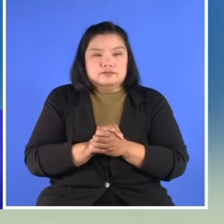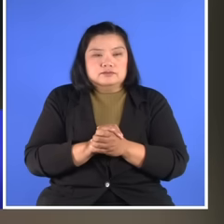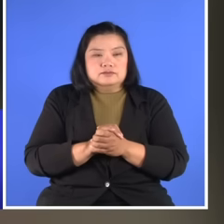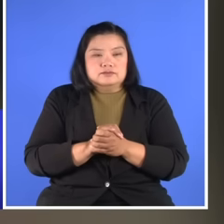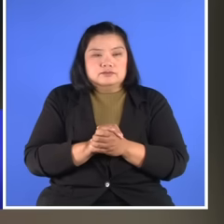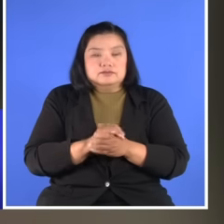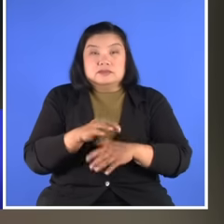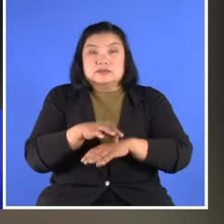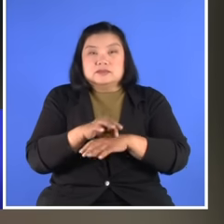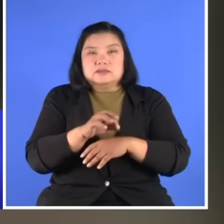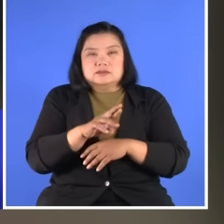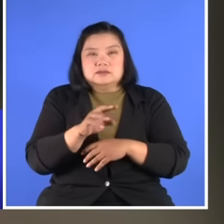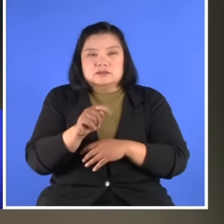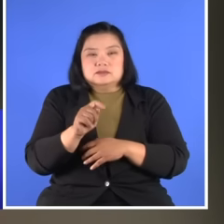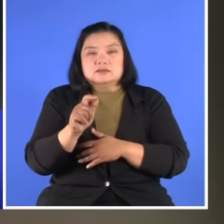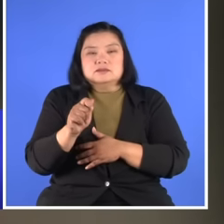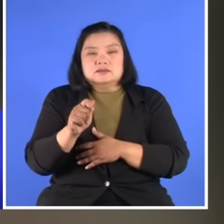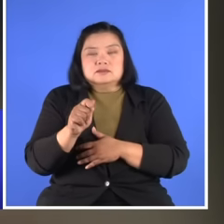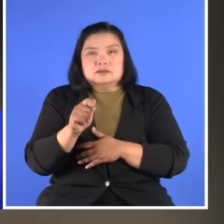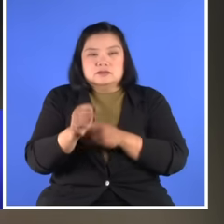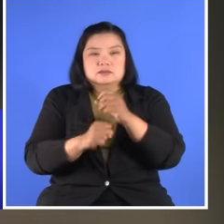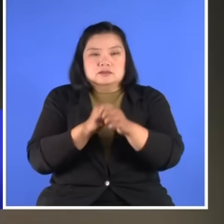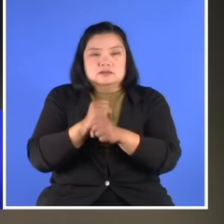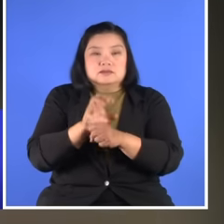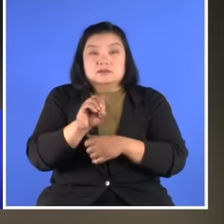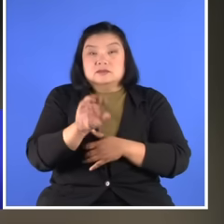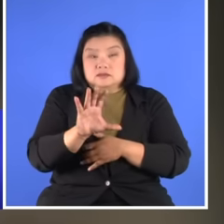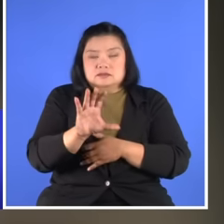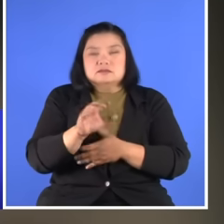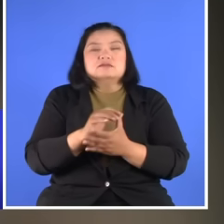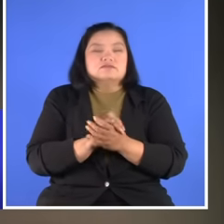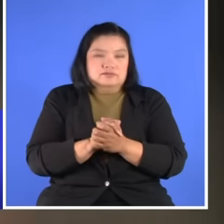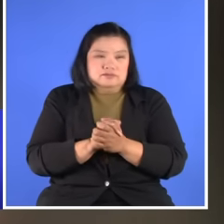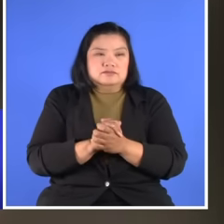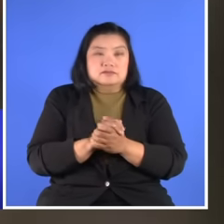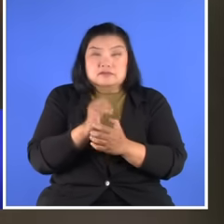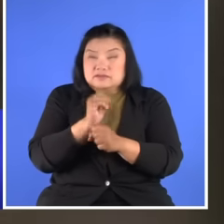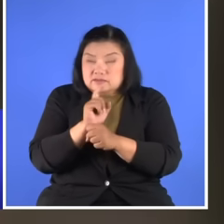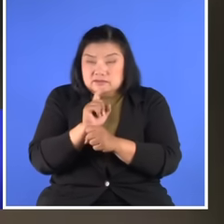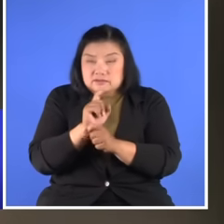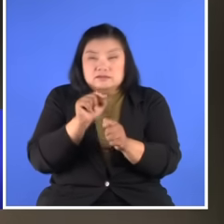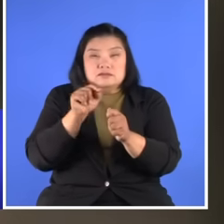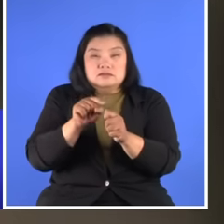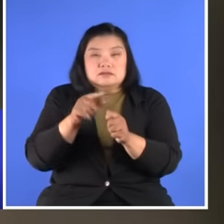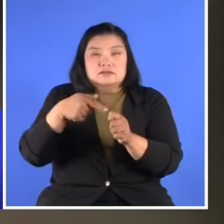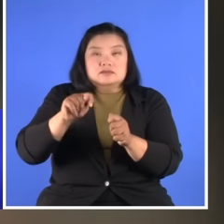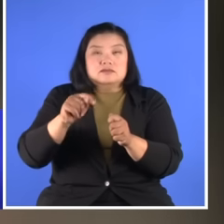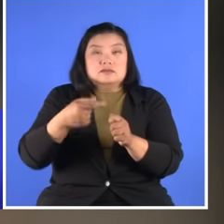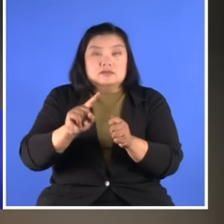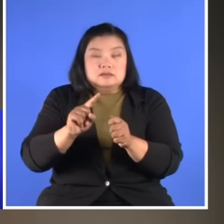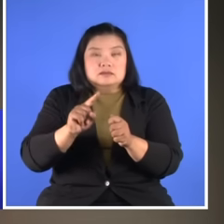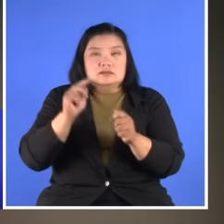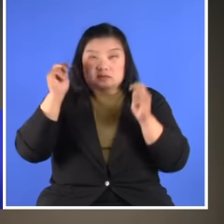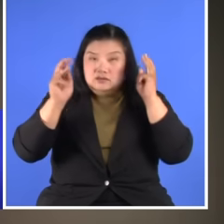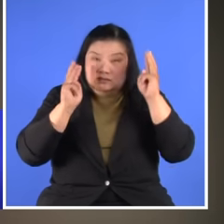เศวตอายุ 55ปีเป็นรองสารวัตฝ่ายปราบปราโรงพักหนองปริงจังหวัดนครสวรรค์อทำผิดซะเองขายยาบ้าซะ